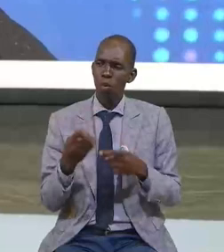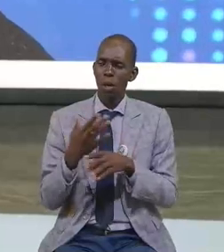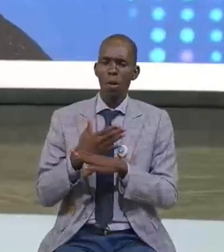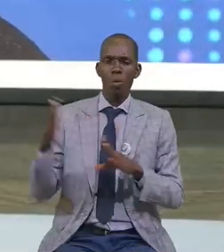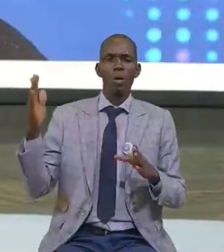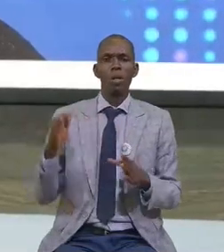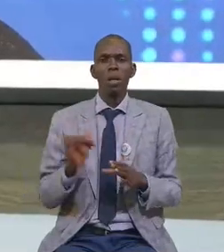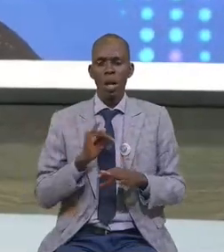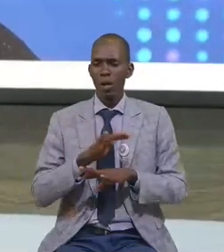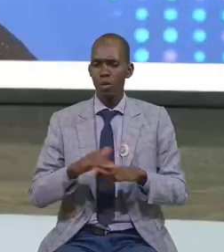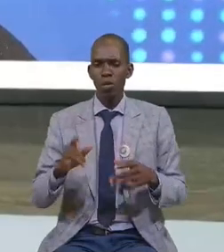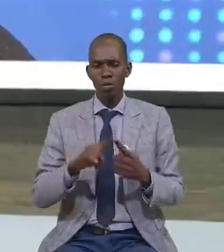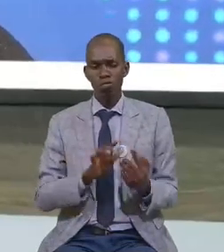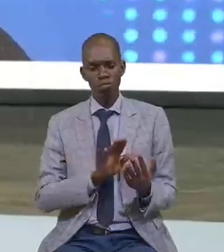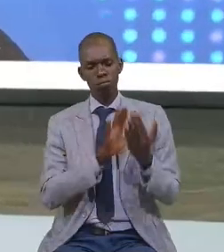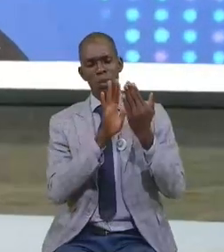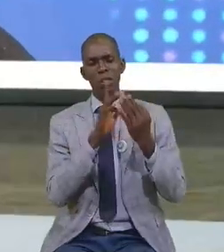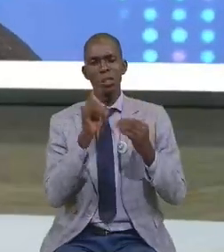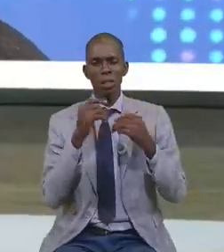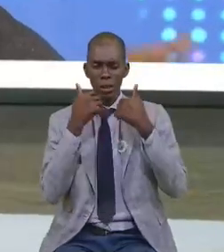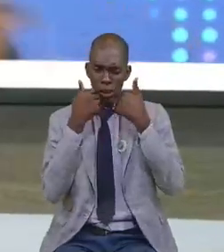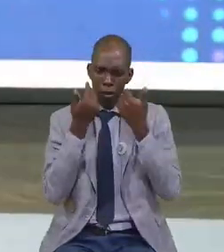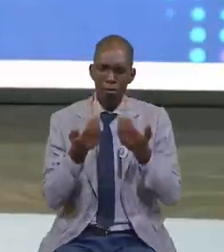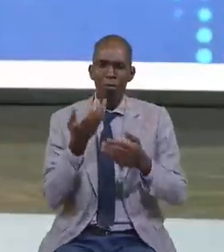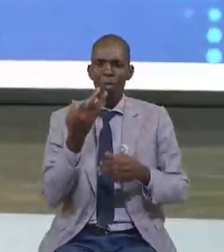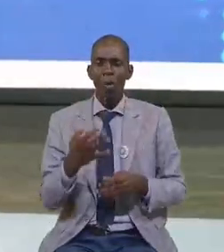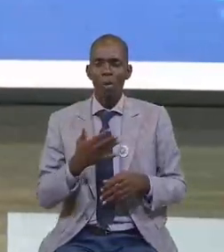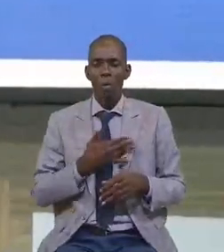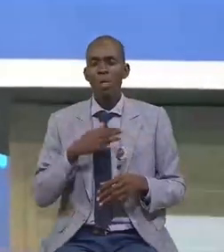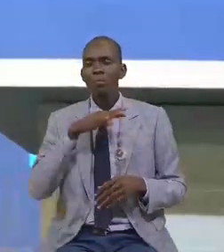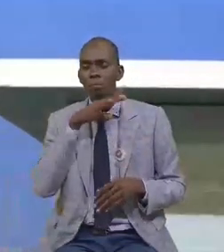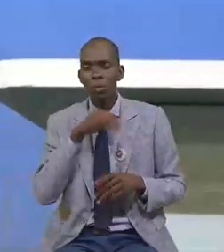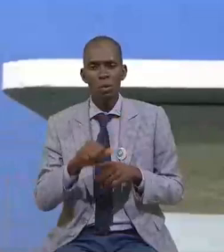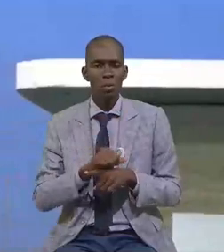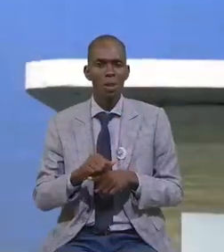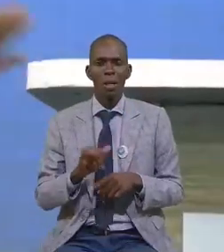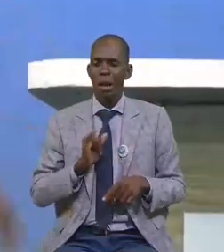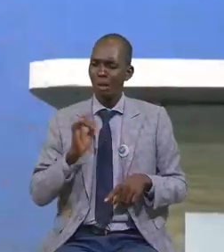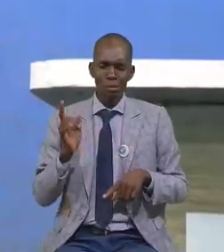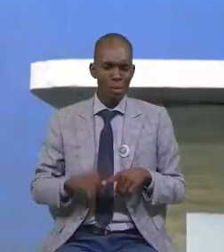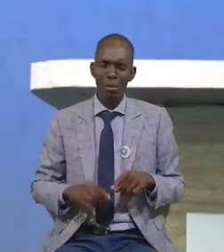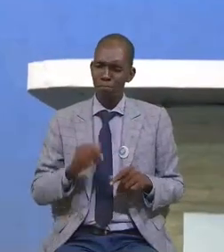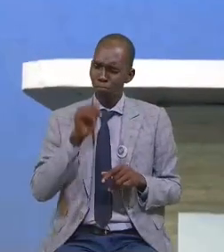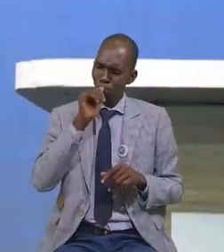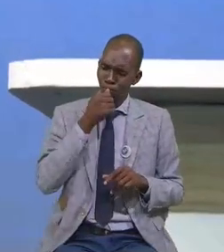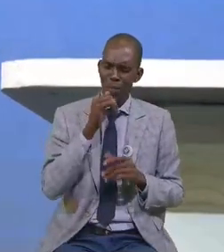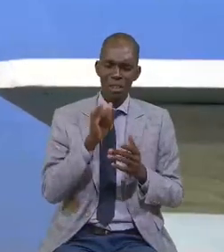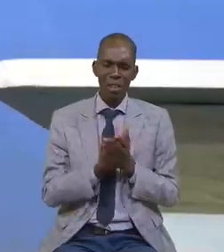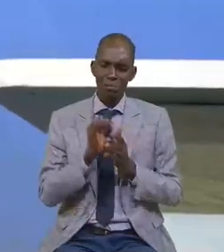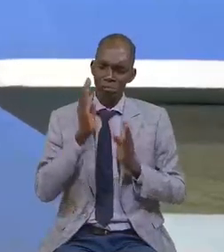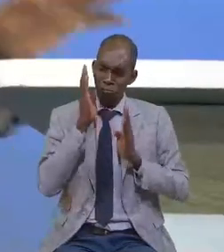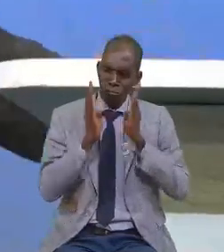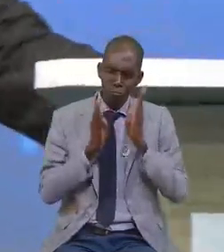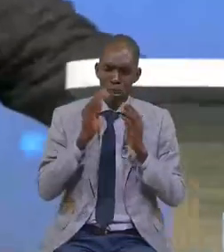je ne veux pas faire face à la honte de ma pollution, moi je ne peux pas faire face à la honte de